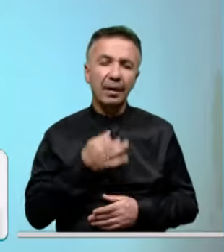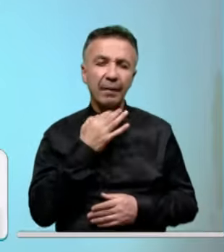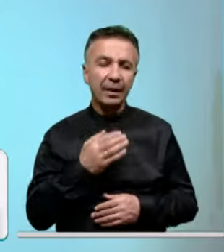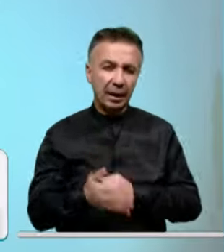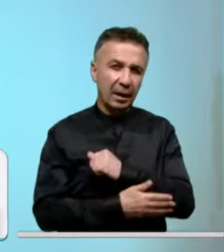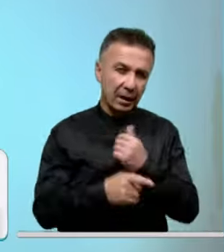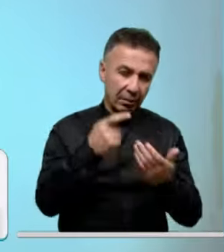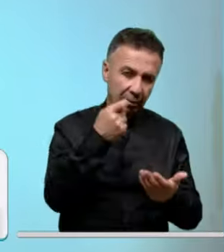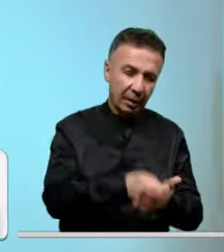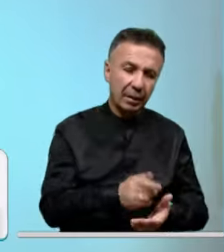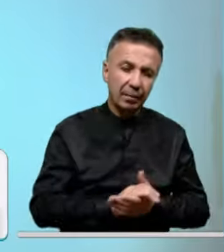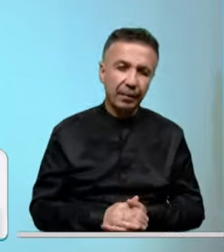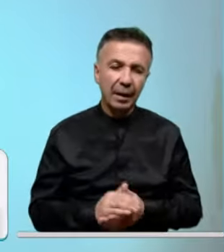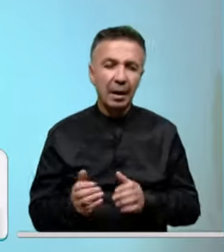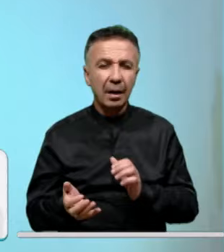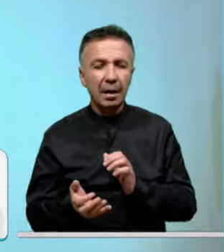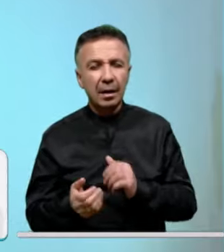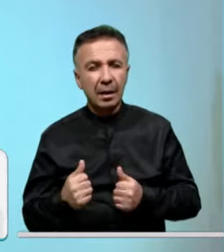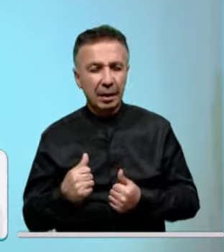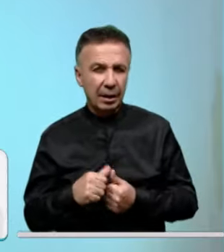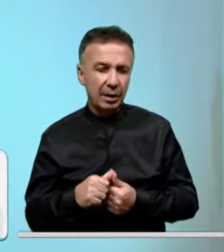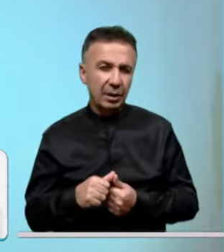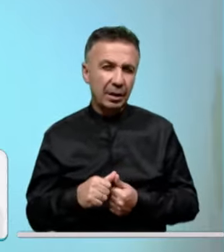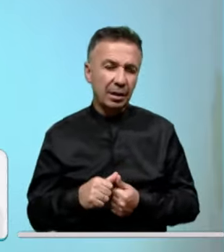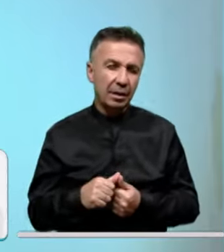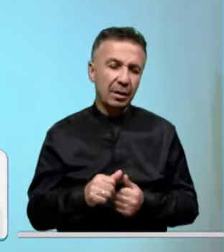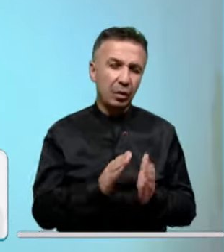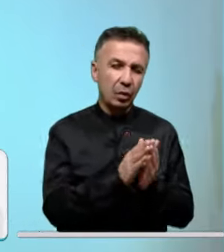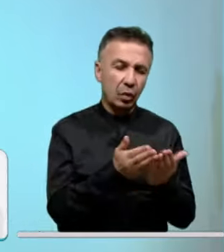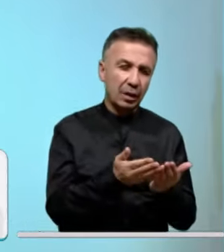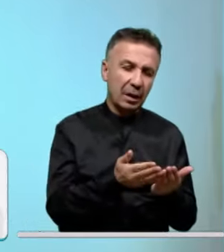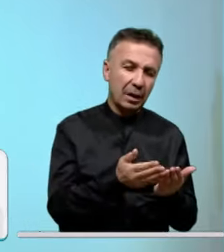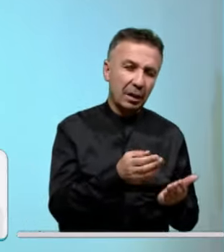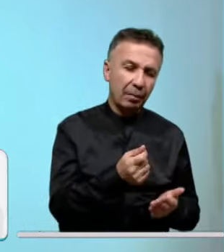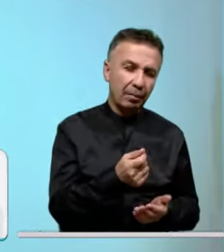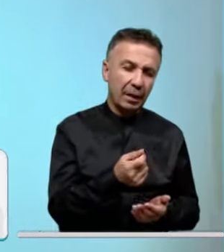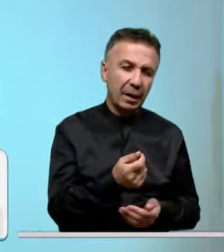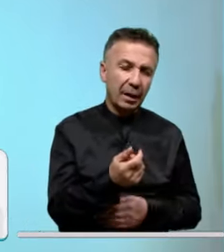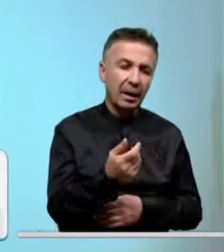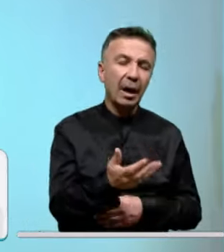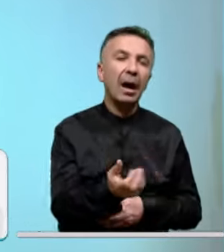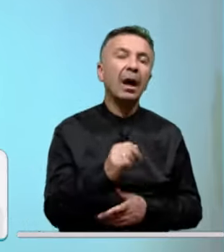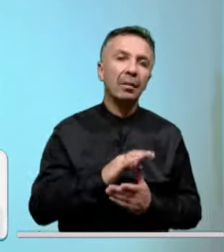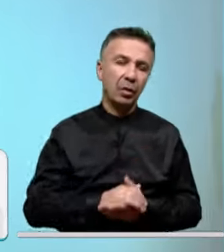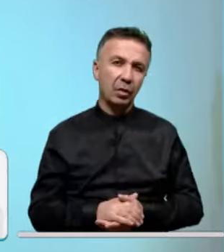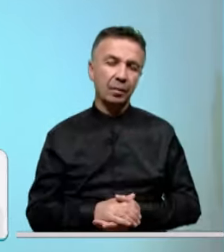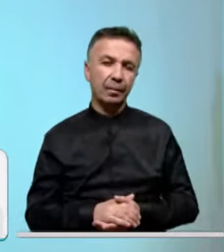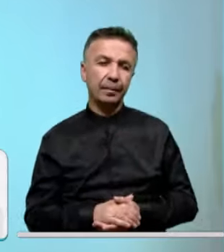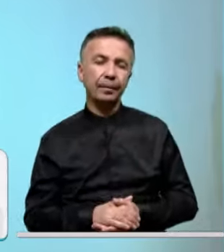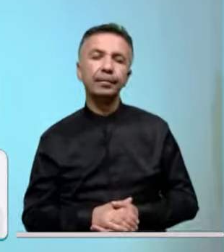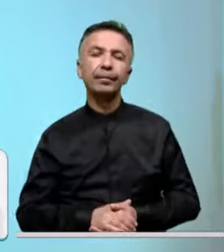olur mu? Hayır. Eşinin cebinden ya da onun cüzdanından alıyor olmasını kastetmiyorum. Onları zaten eşi